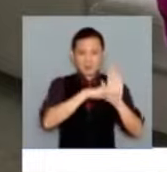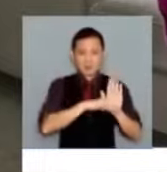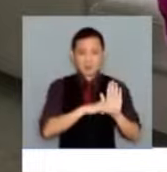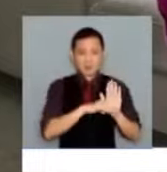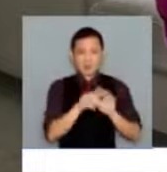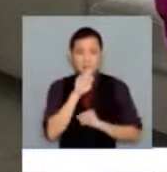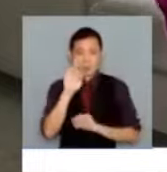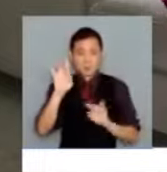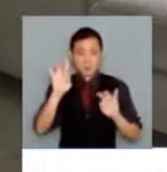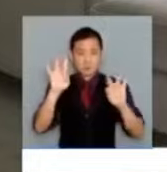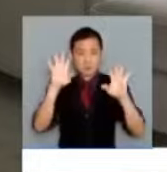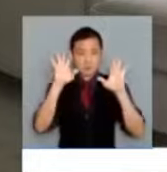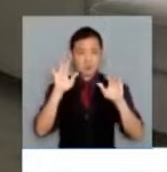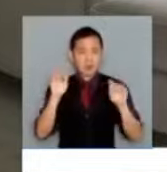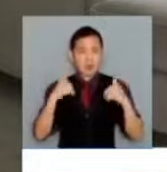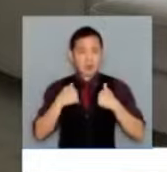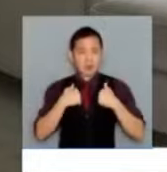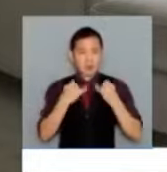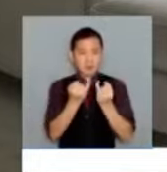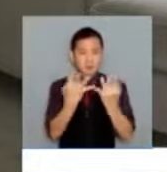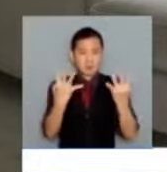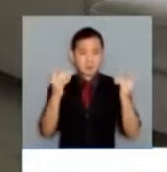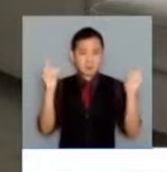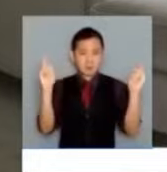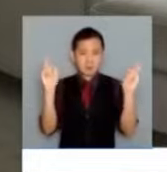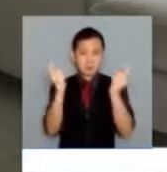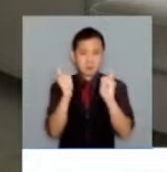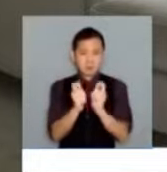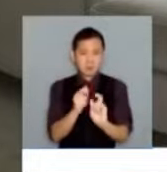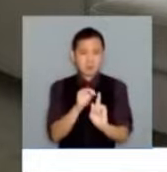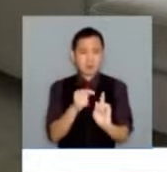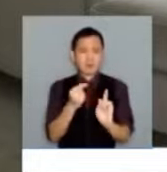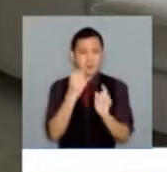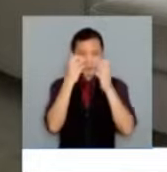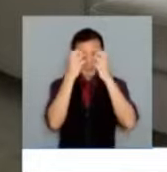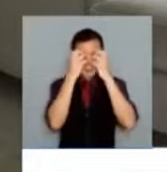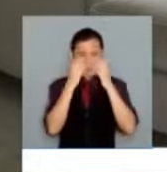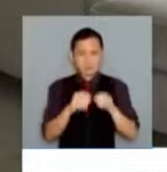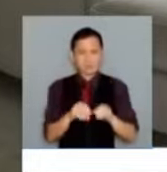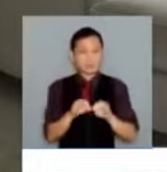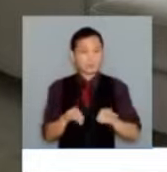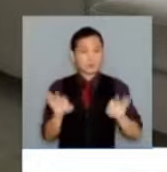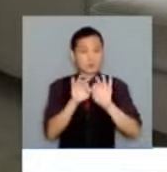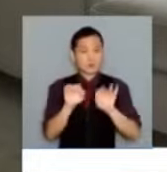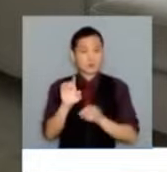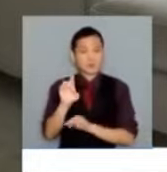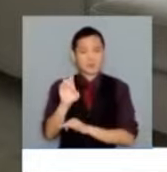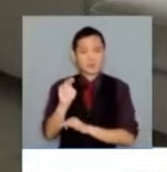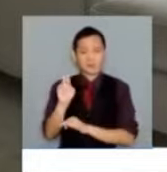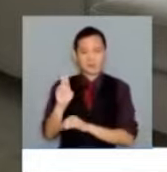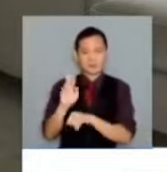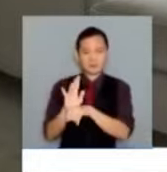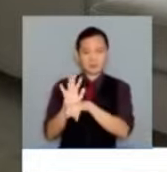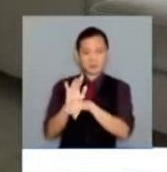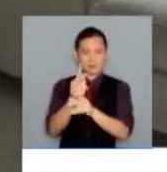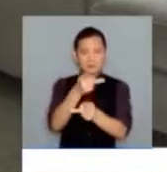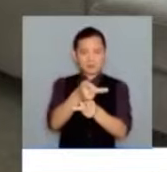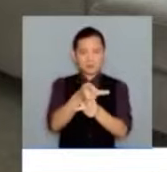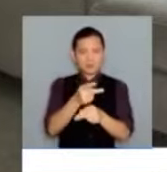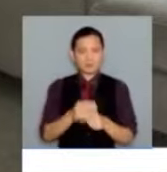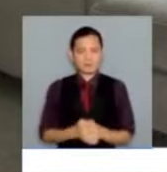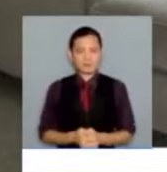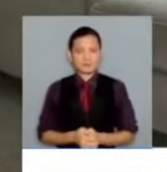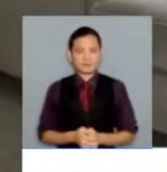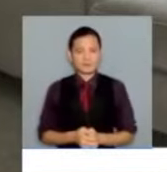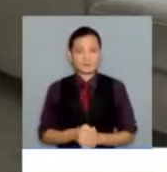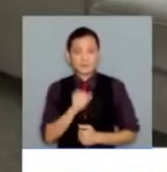ang mga tarsier, kaya't kailangan talaga bantayan ng DNR to. At depende sa lokasyon ng pangyayari, maaaring may ordinansa din